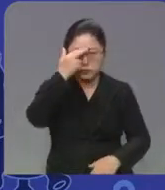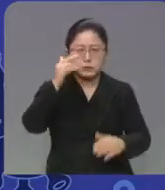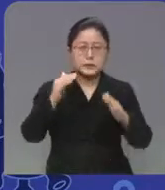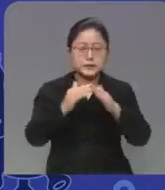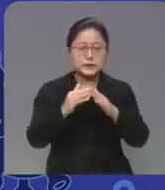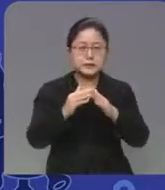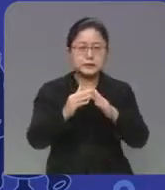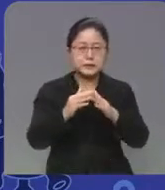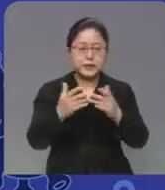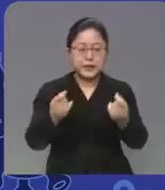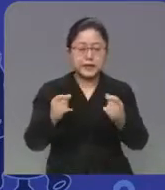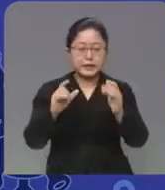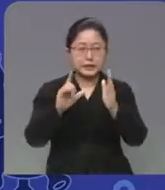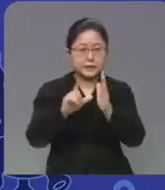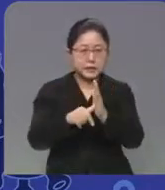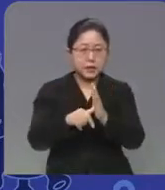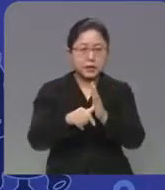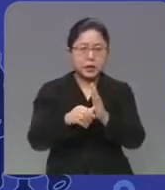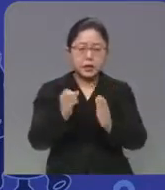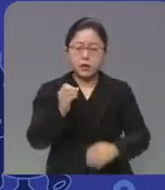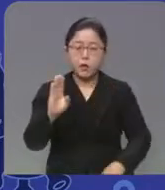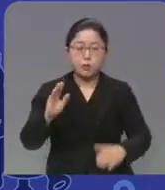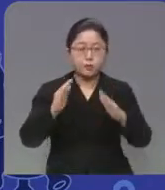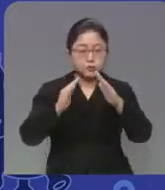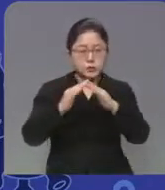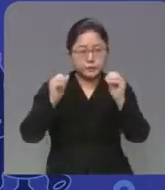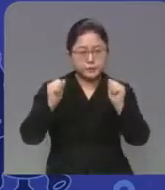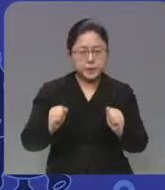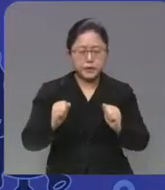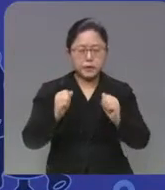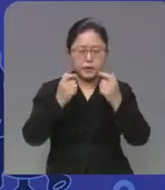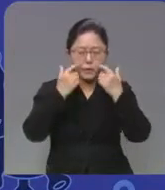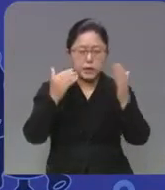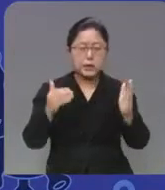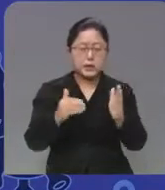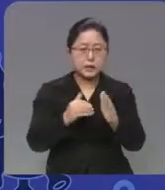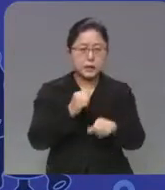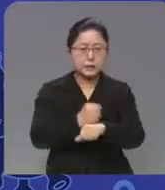확진자가 같은 시간에 광주의 한 호프집에 머물렀던 사실이